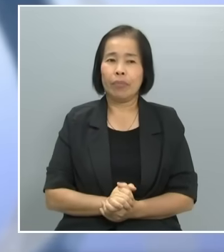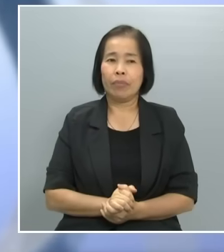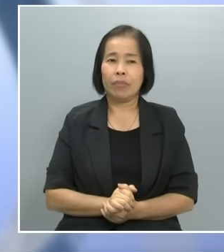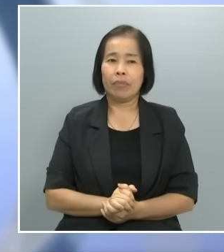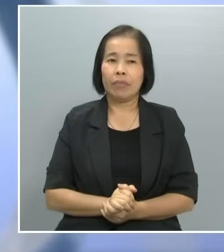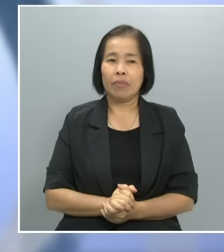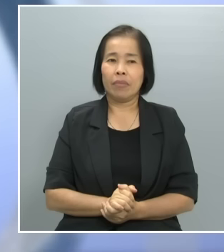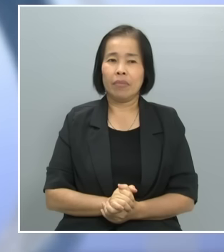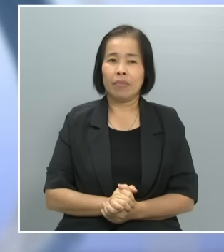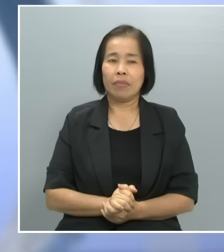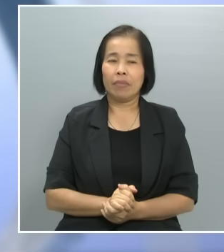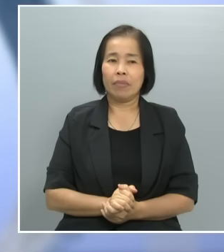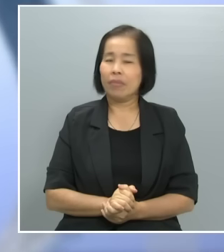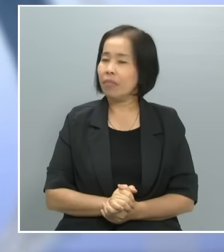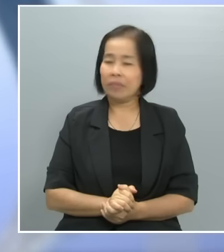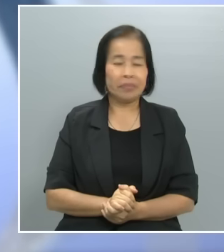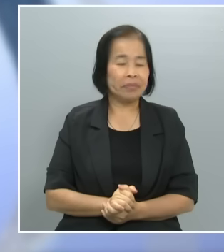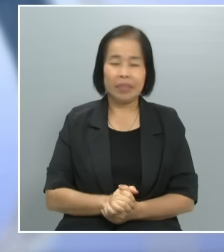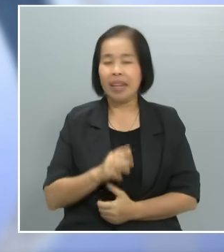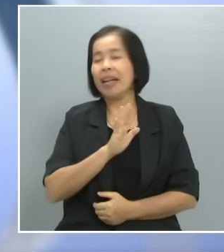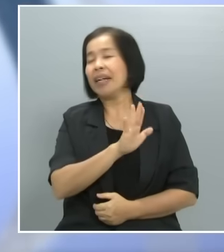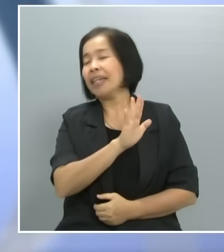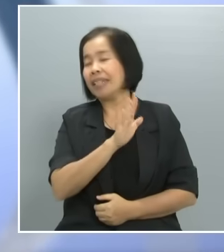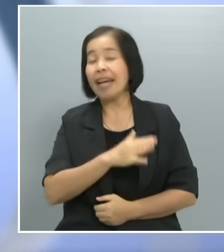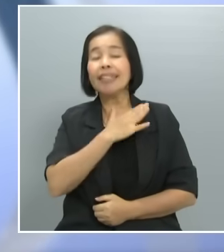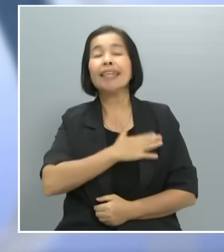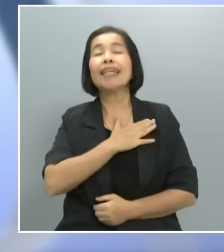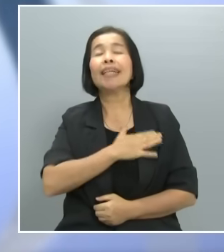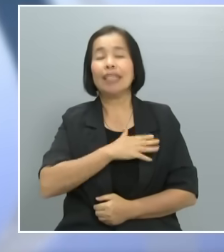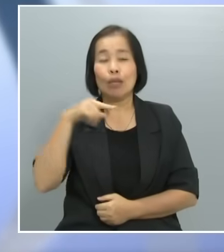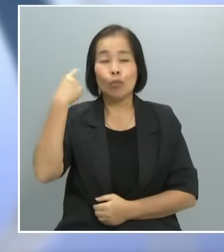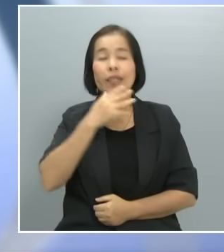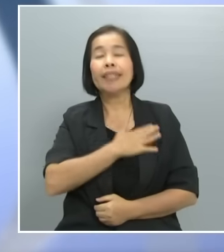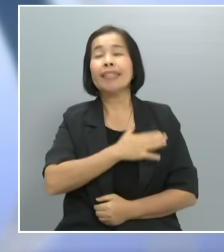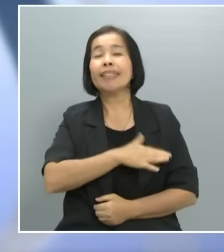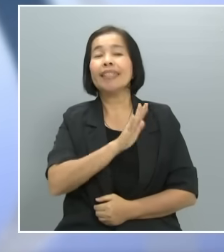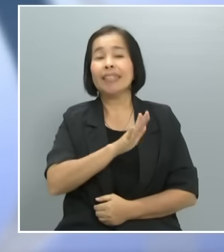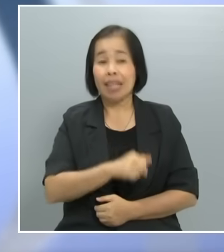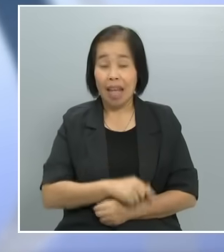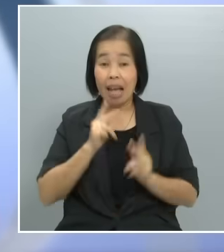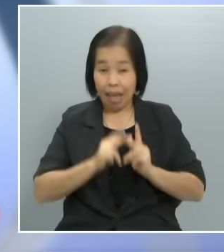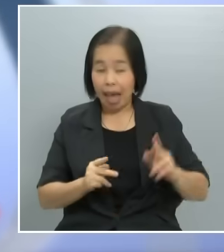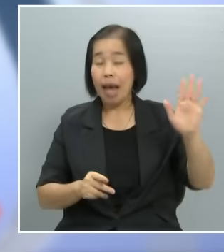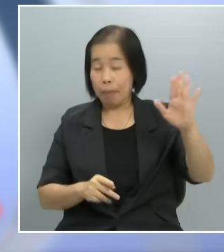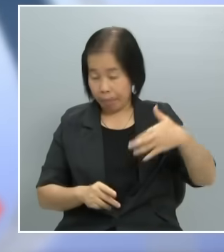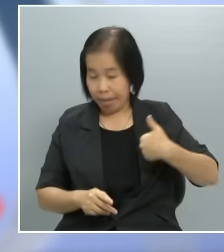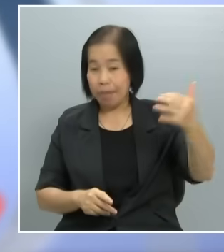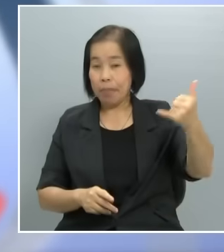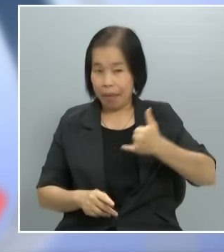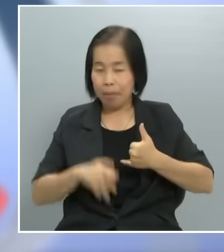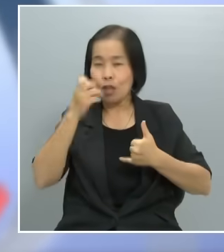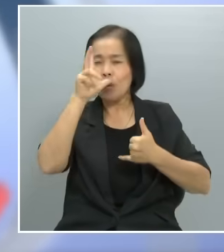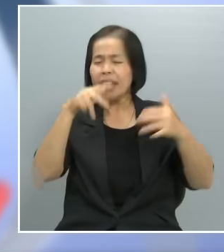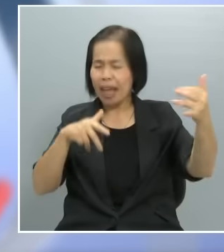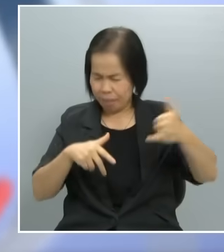ค่ะ พี่เล็กเอ้ยเอาพี่เล็กอย่างที่บอกนะถ้าแน่จริงหรือกล้าจริงก็มาออกรายการโหนกระแสคนเขาจะได้เข้าใจว่า